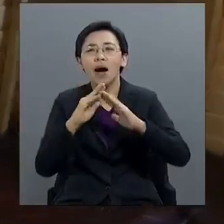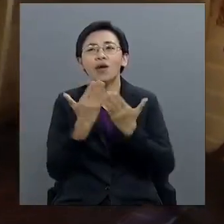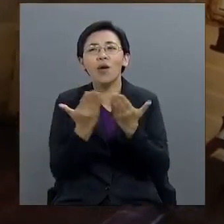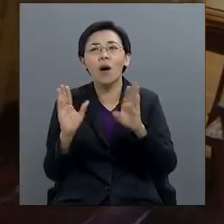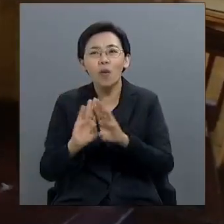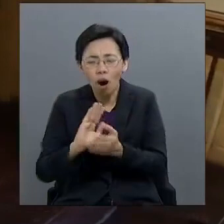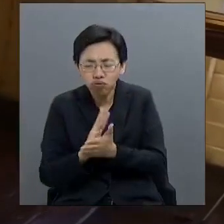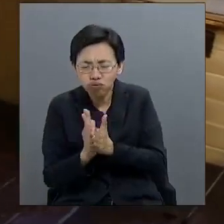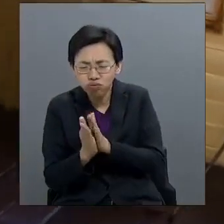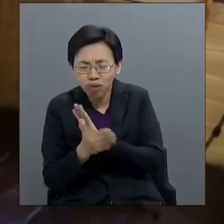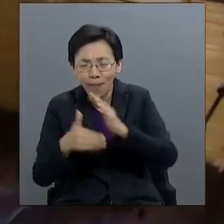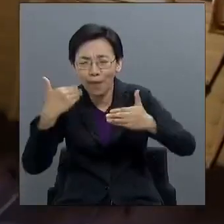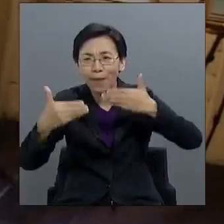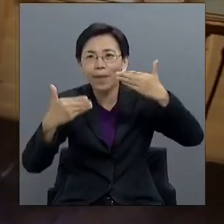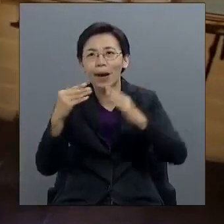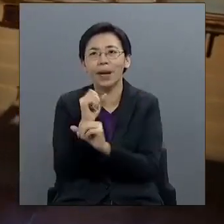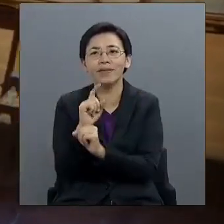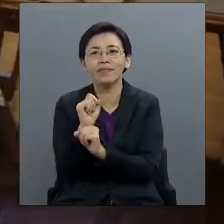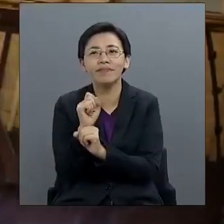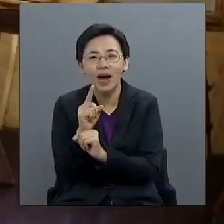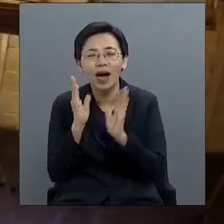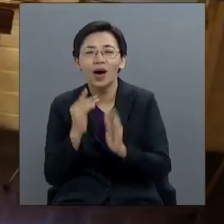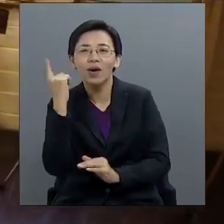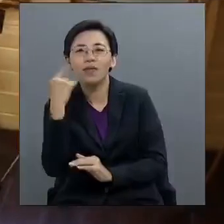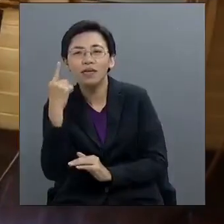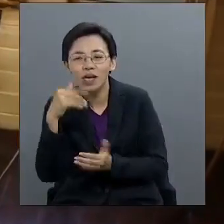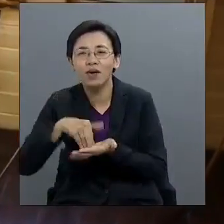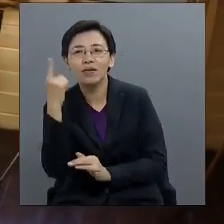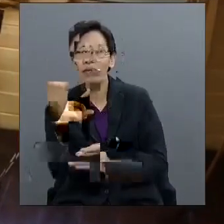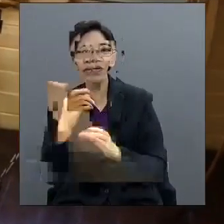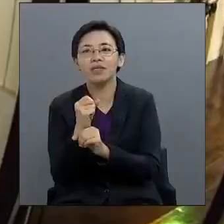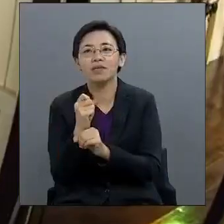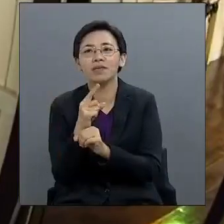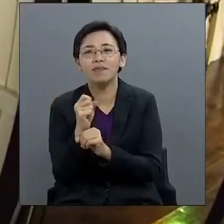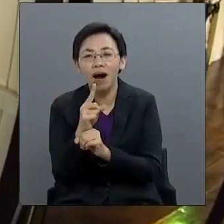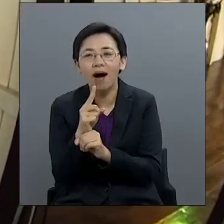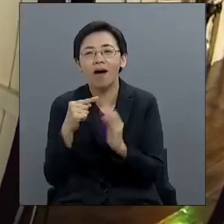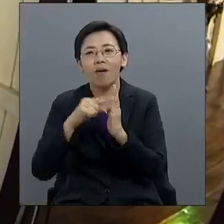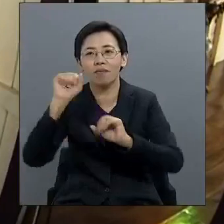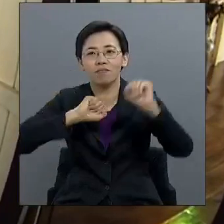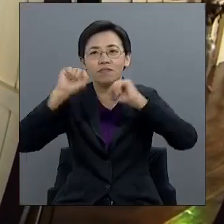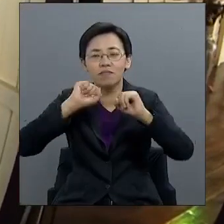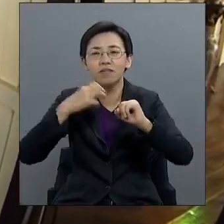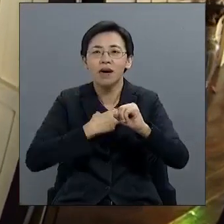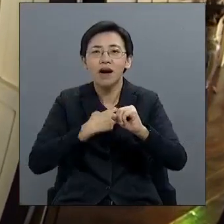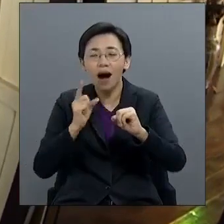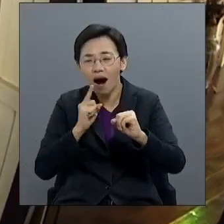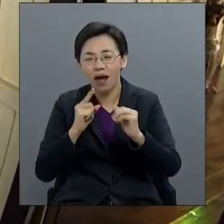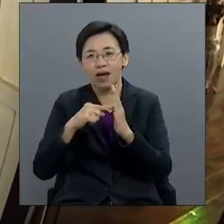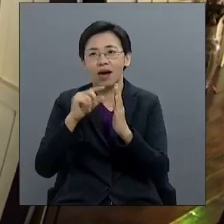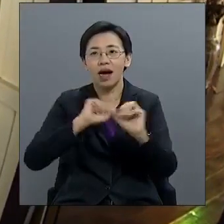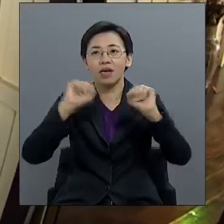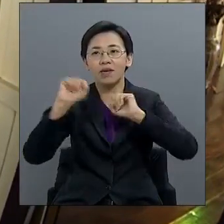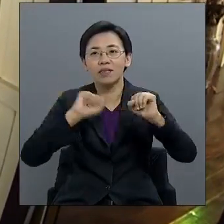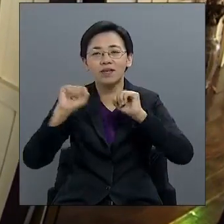ะสุภกนิษฐ์เป็นทั้งสถานที่ท่องเที่ยวและศูนย์ศิลปะของชุมแสงวางเป็นหนึ่งในฟันเฟืองสร้างนครสวรรค์เมื